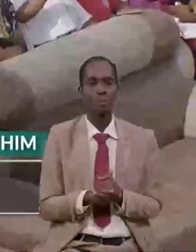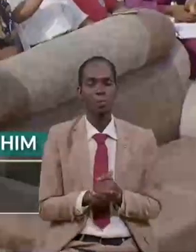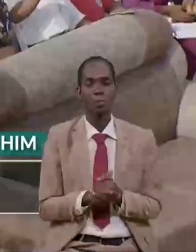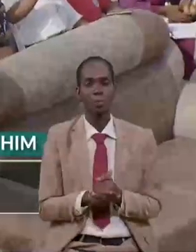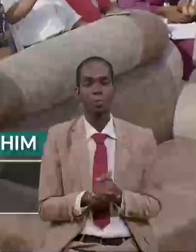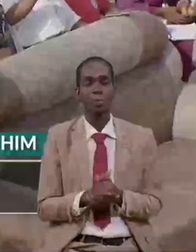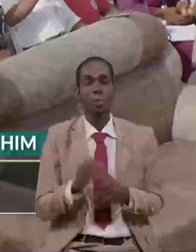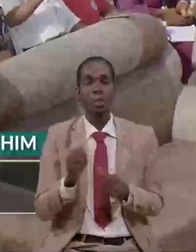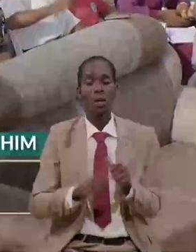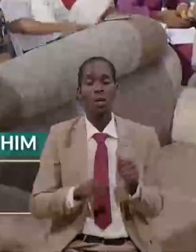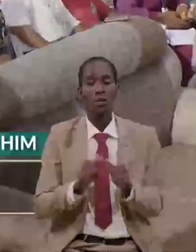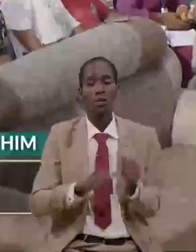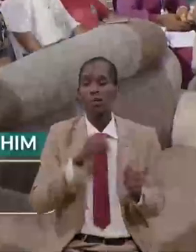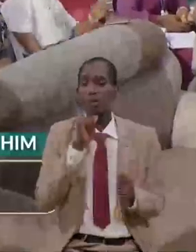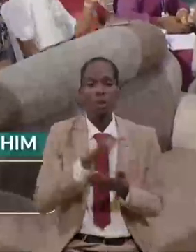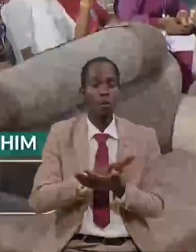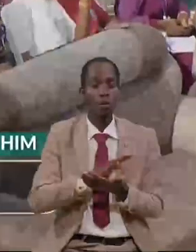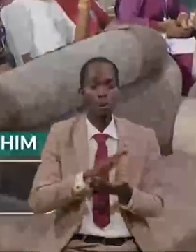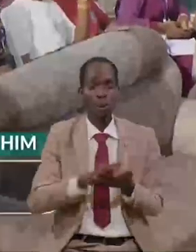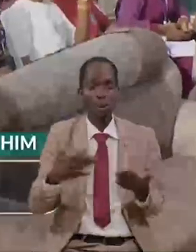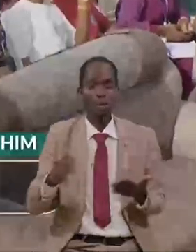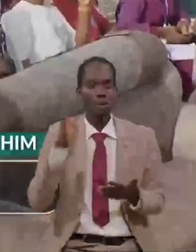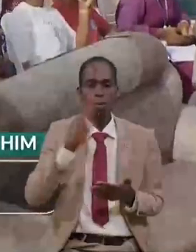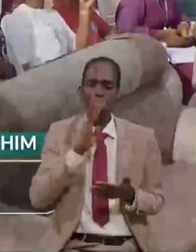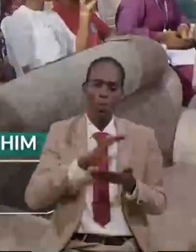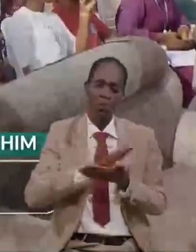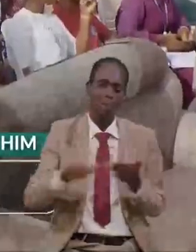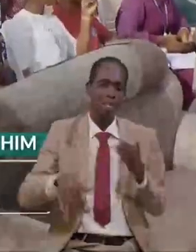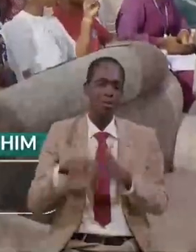Toute impureté ôtée de ta vie.